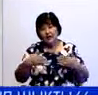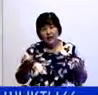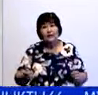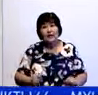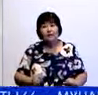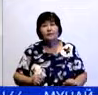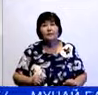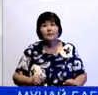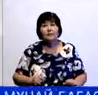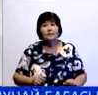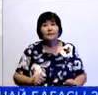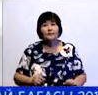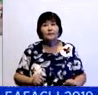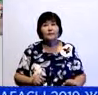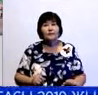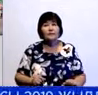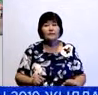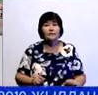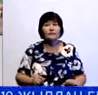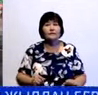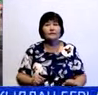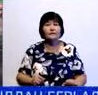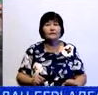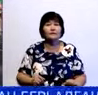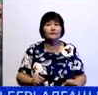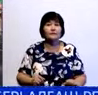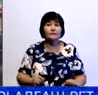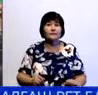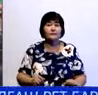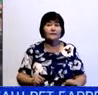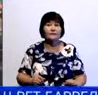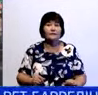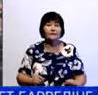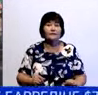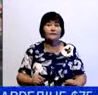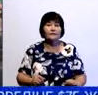табысталды. Айгерім Әлиева, Мақсат Карбай, Рамазан Жүсіпбек, Досхан Сәтбай, Қызылорда телеарнасы.